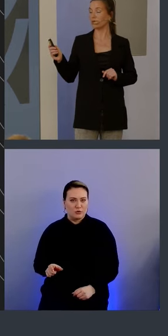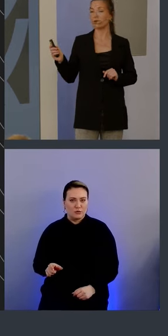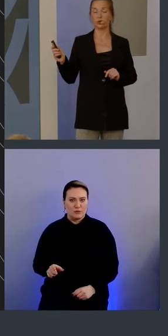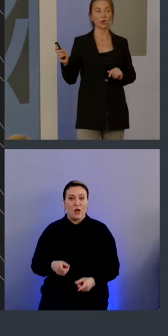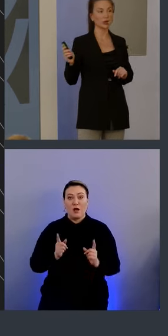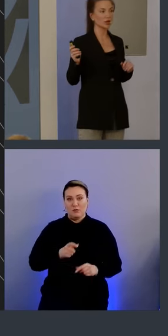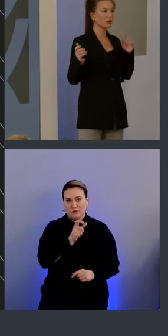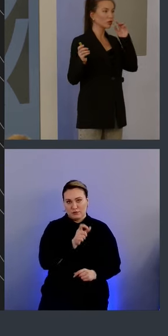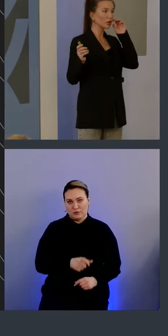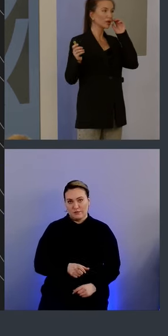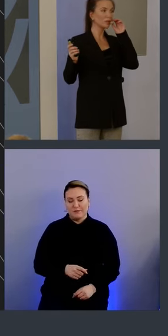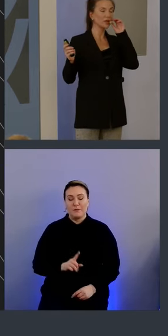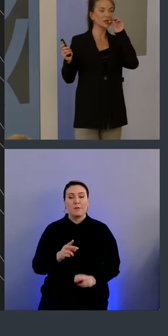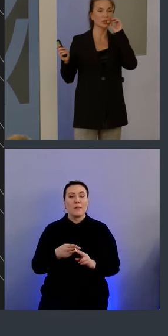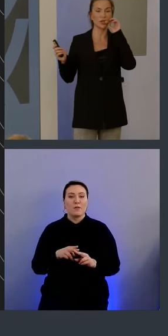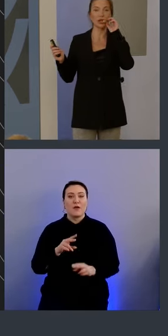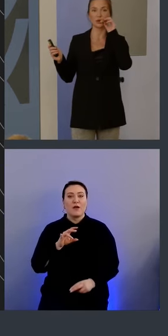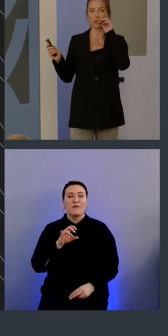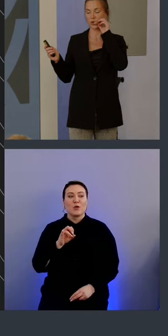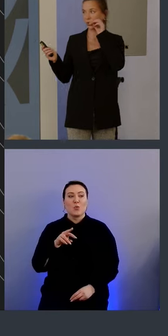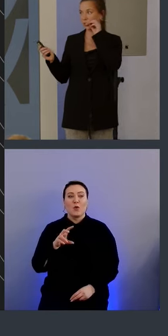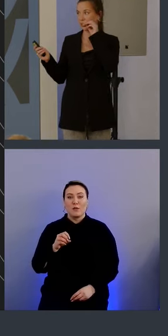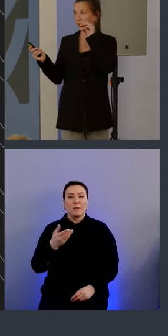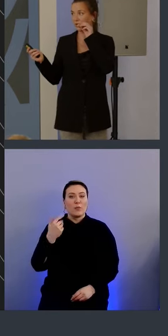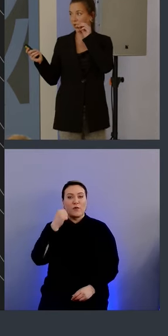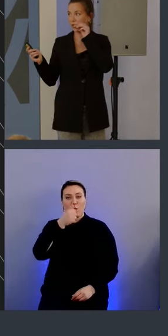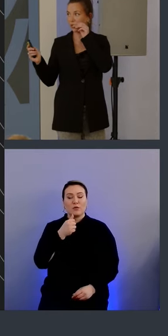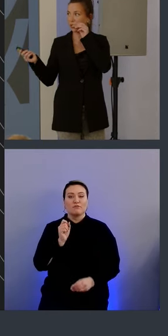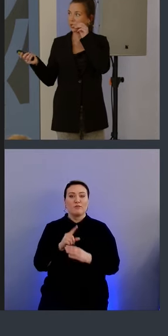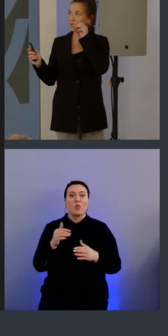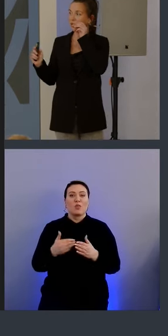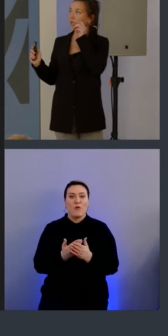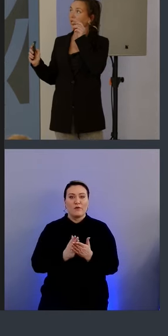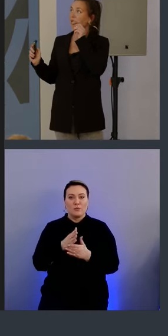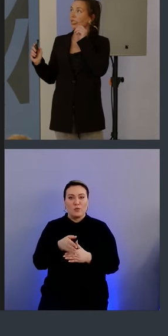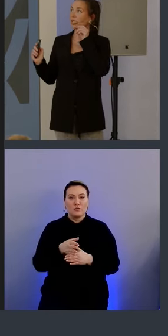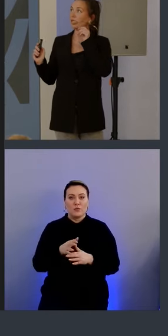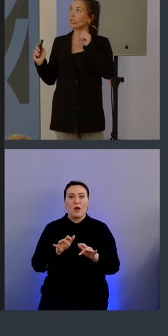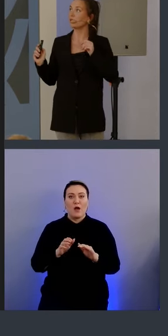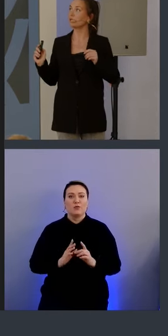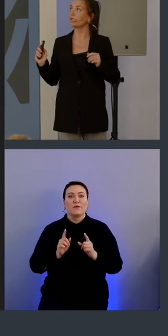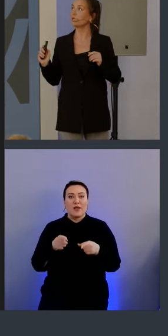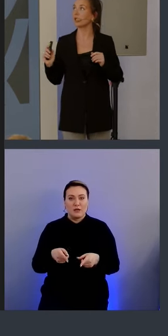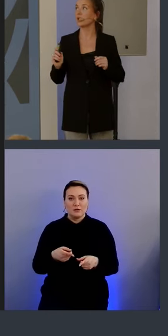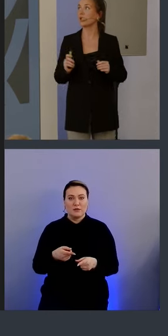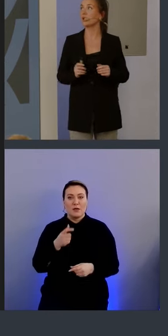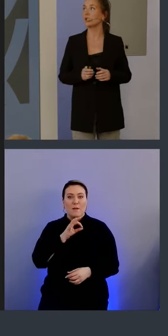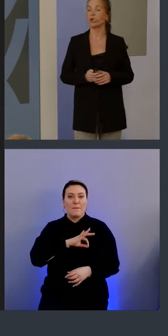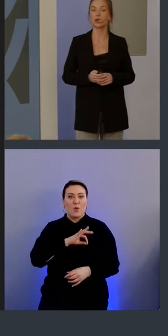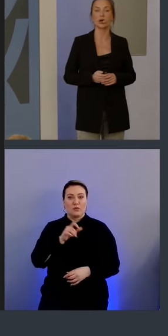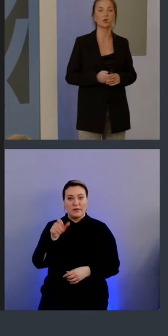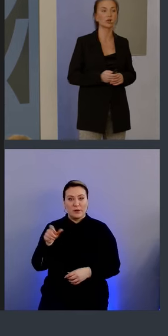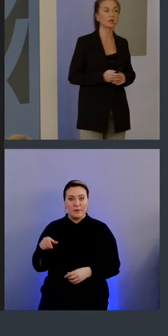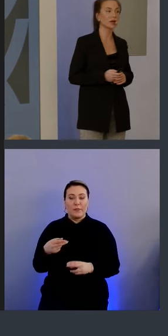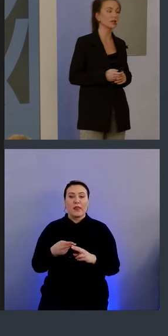Поэтому в июле прошлого года мы запустили новый способ аутентификации пользователей в ВК-ID.